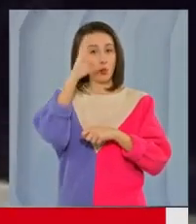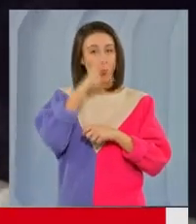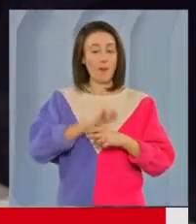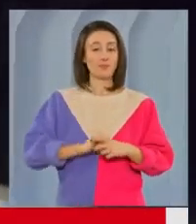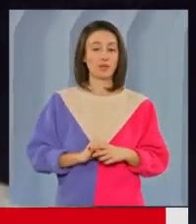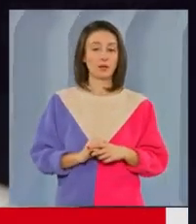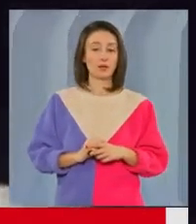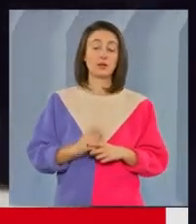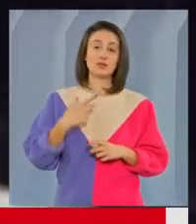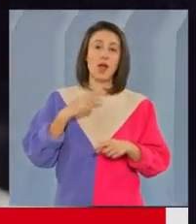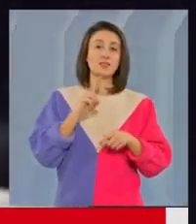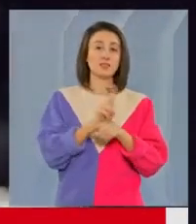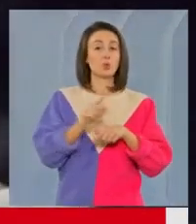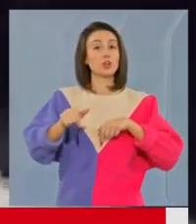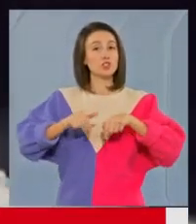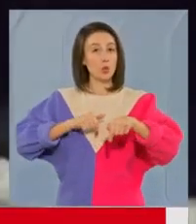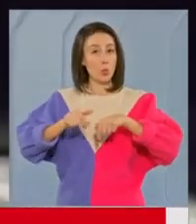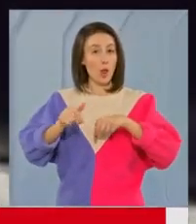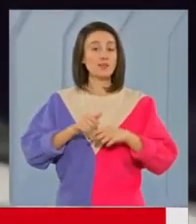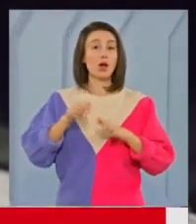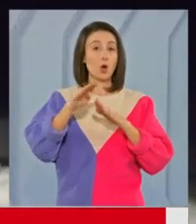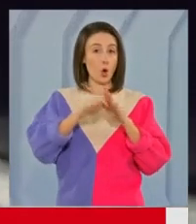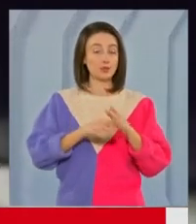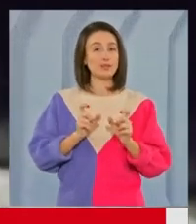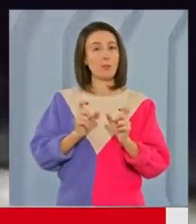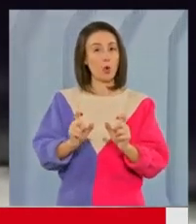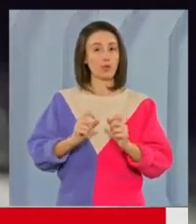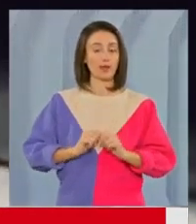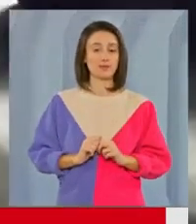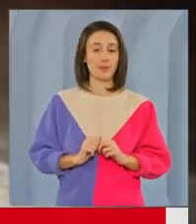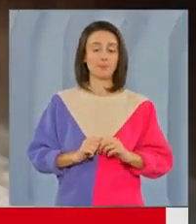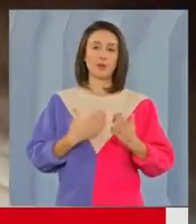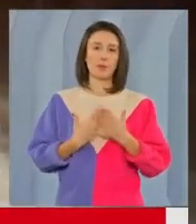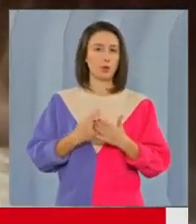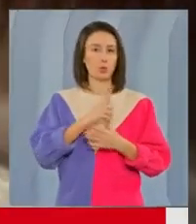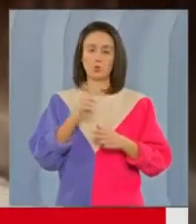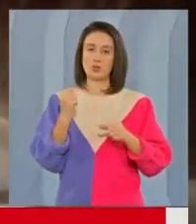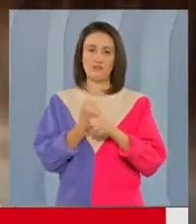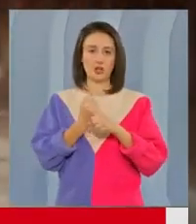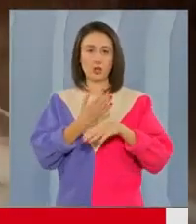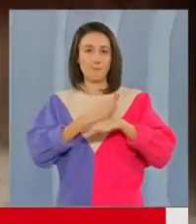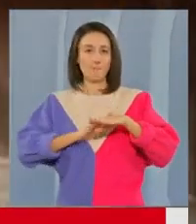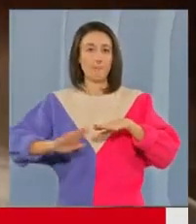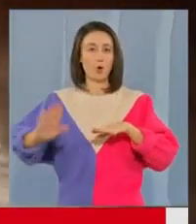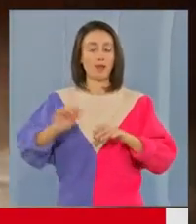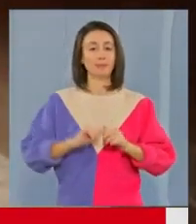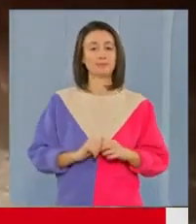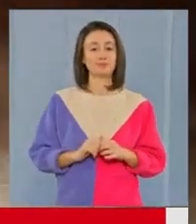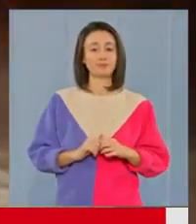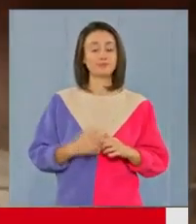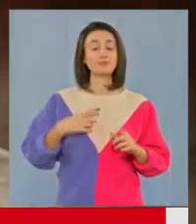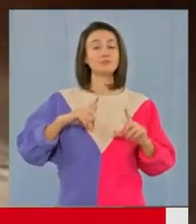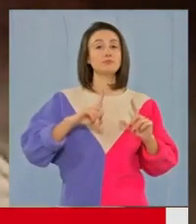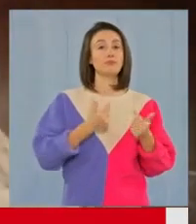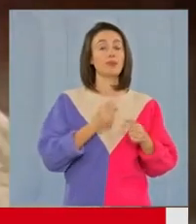nopții ca să asigure circulația în condiții de siguranță pentru evitarea formării stratului de polei. Drumarii au împrăștiat